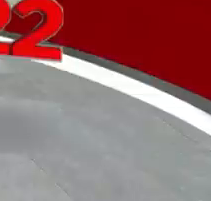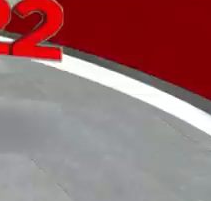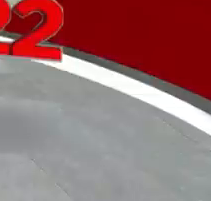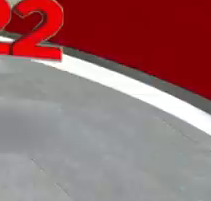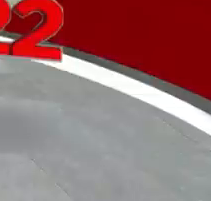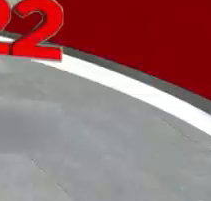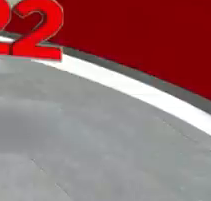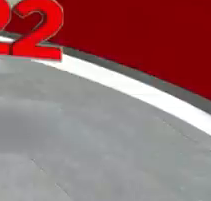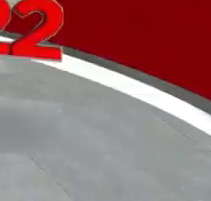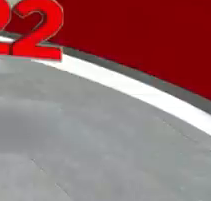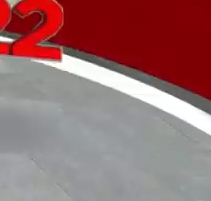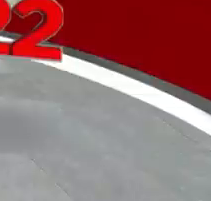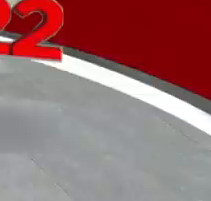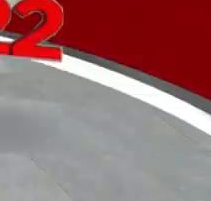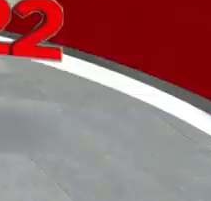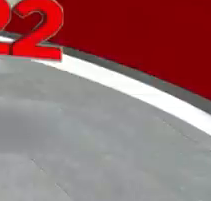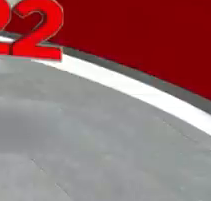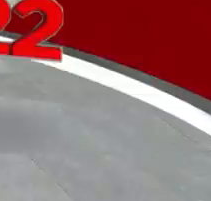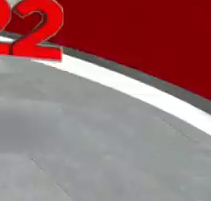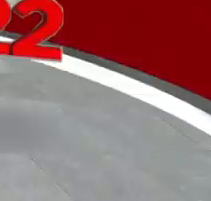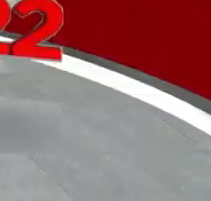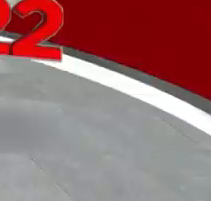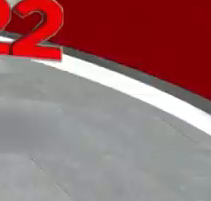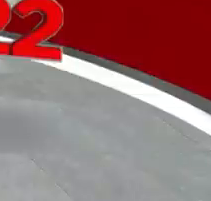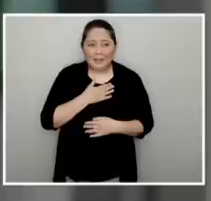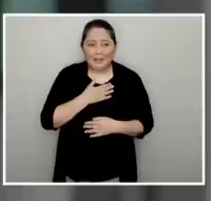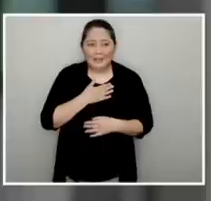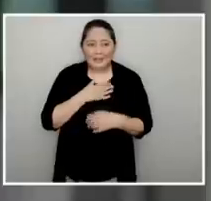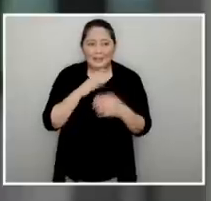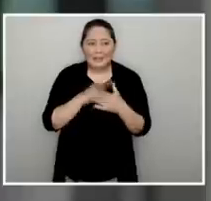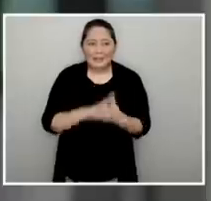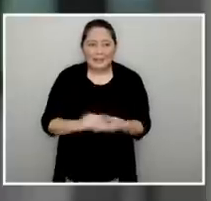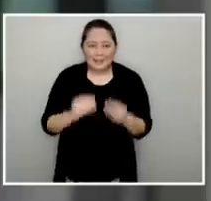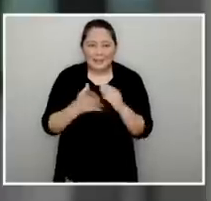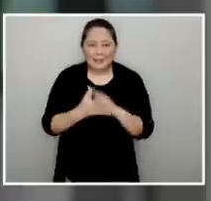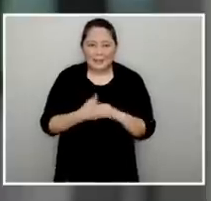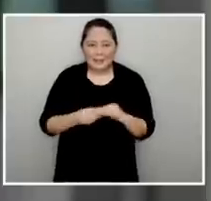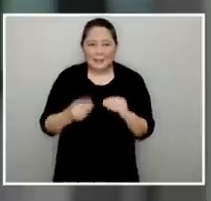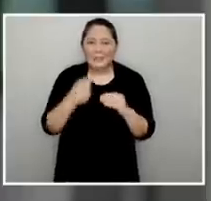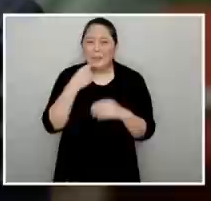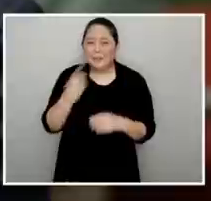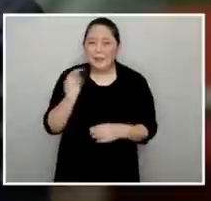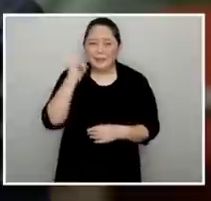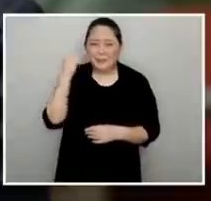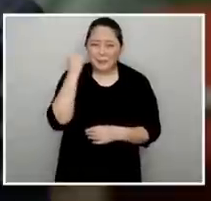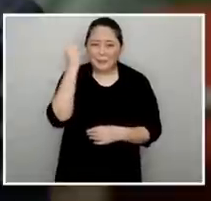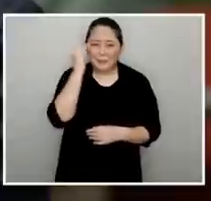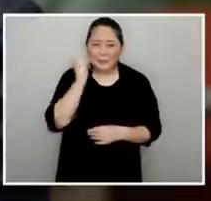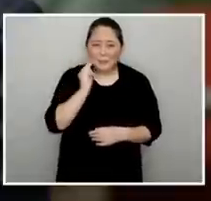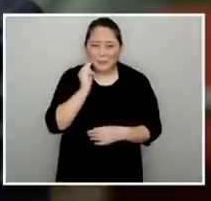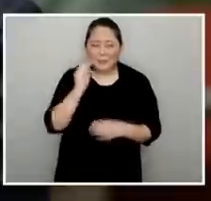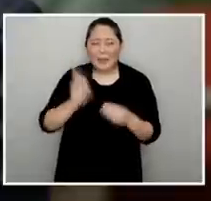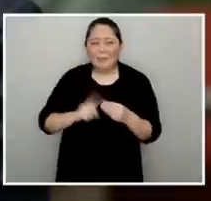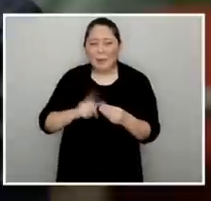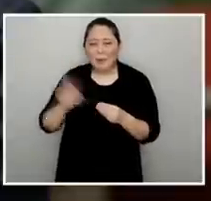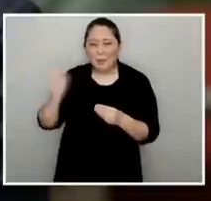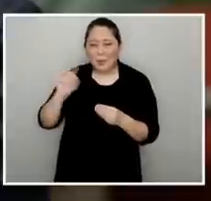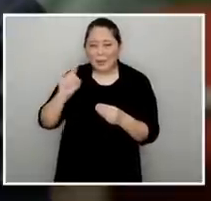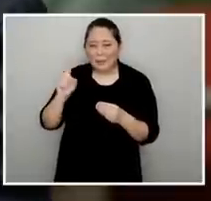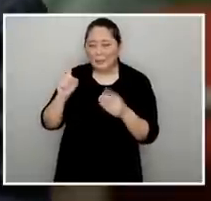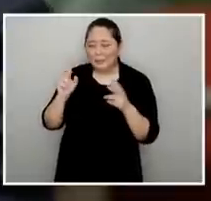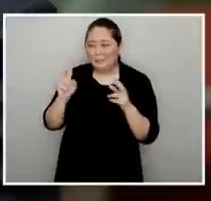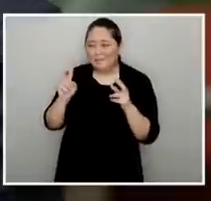Sa aming panayam, ibinahagi rin ni Dr. at Attorney Montemayor ang kanyang pananaw sa COVID-19 pandemic,